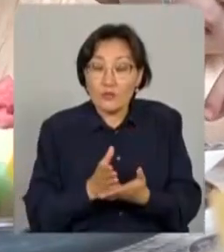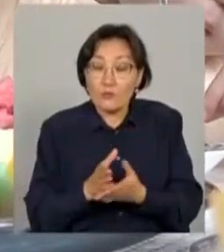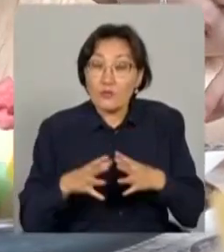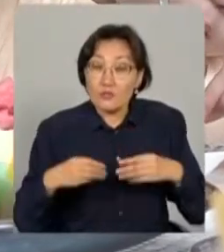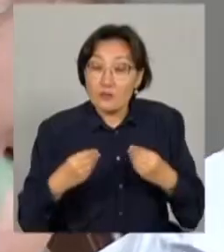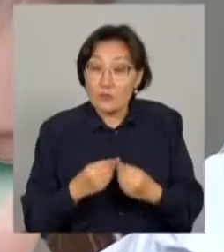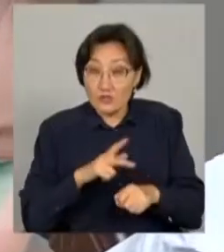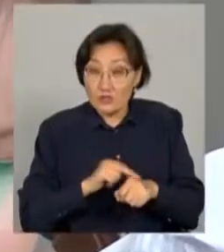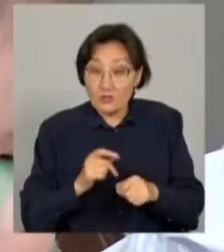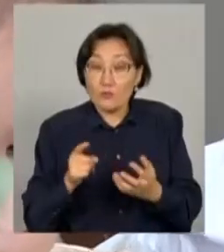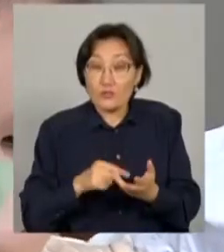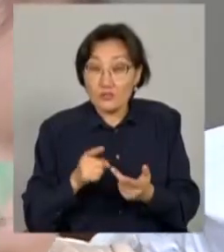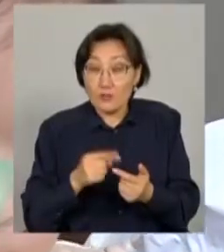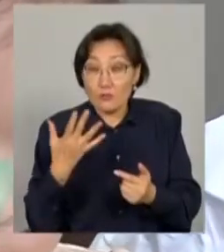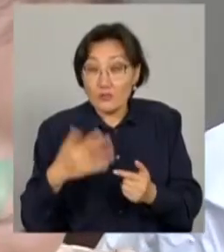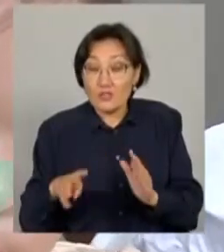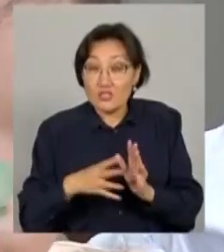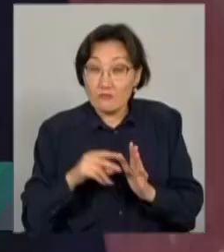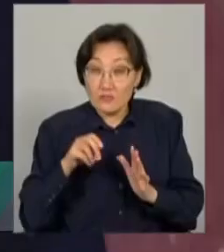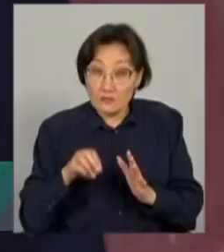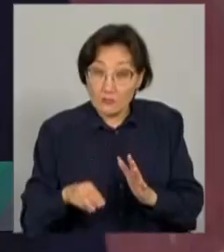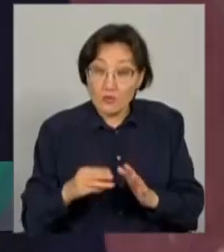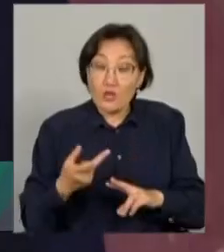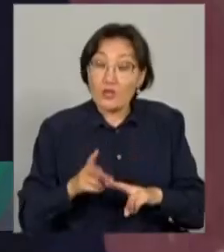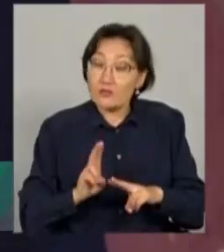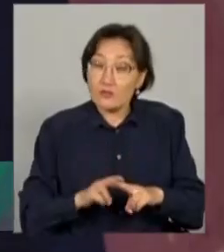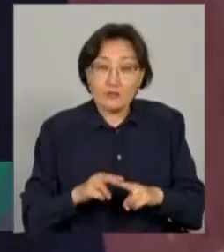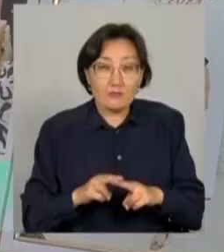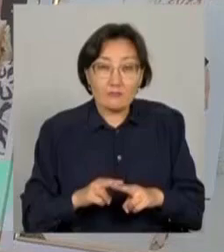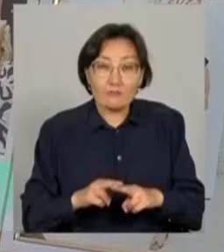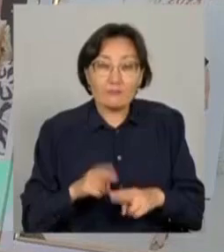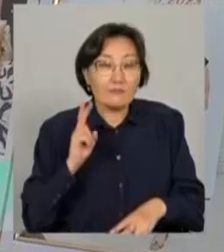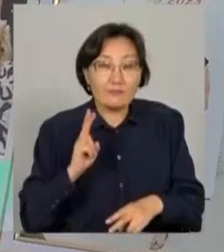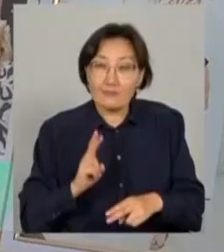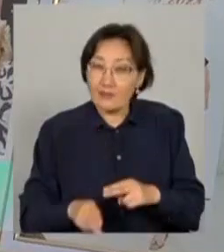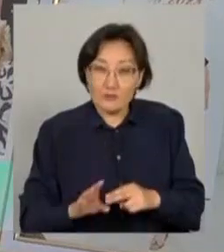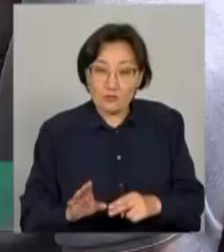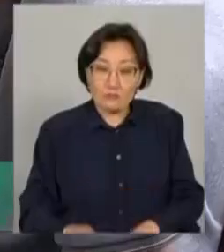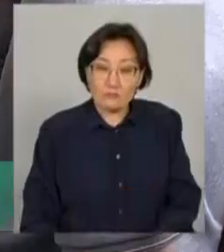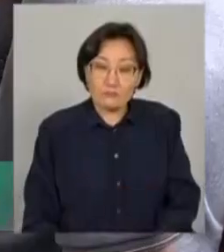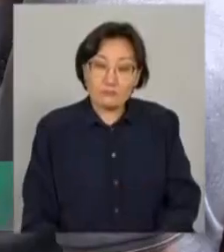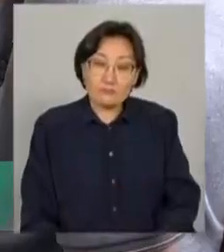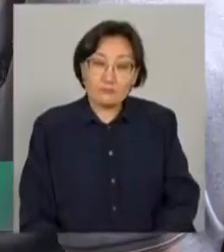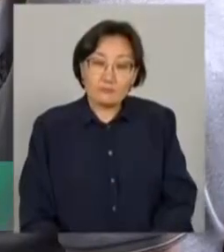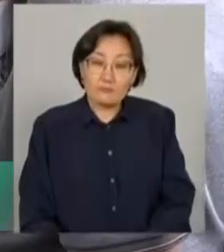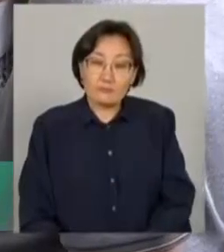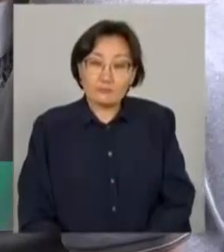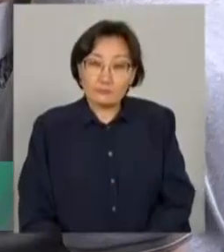династии полицейских насчитывает уже 59 лет. И это еще не предел. Аида Иманали, Гани Калулов, телеканал «Алматы».